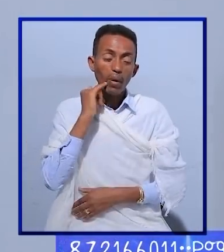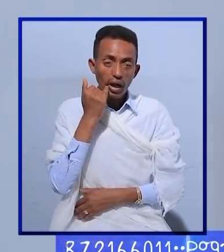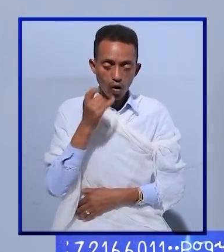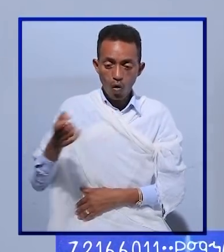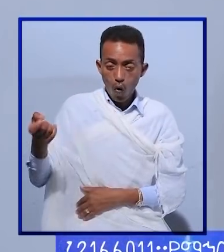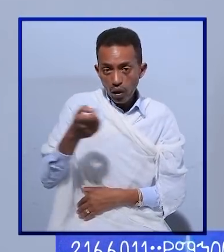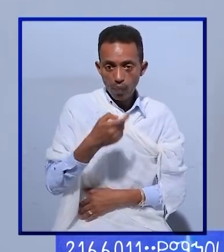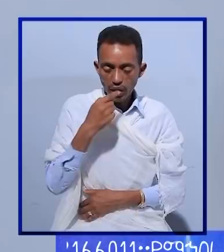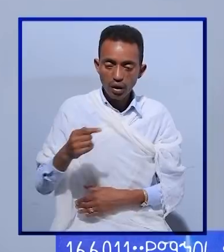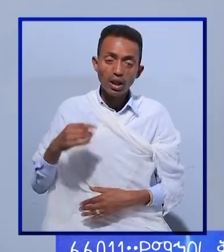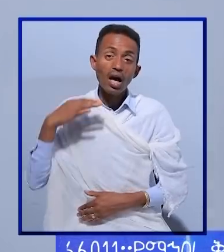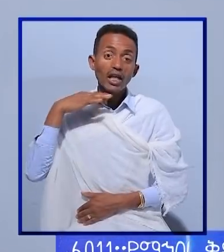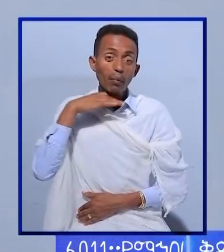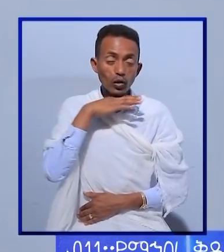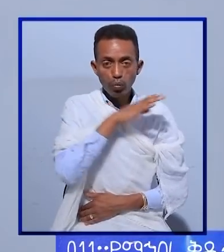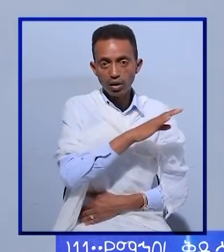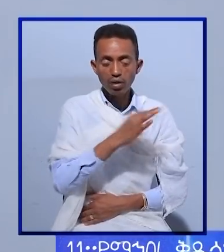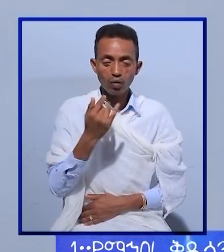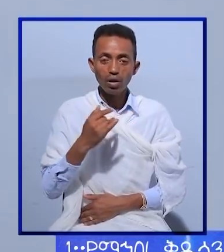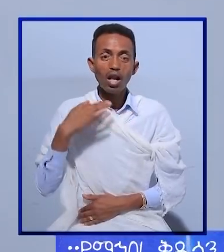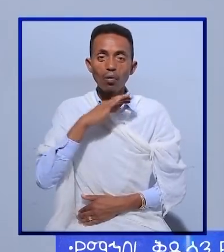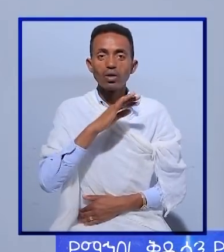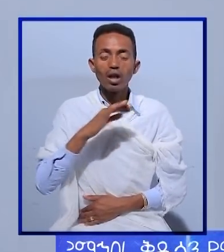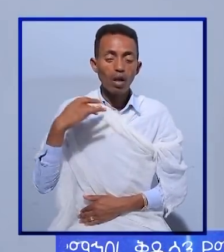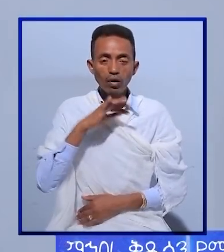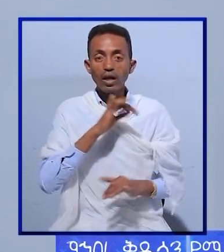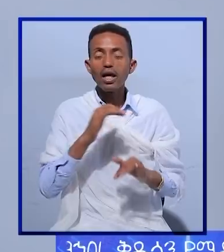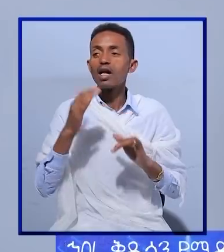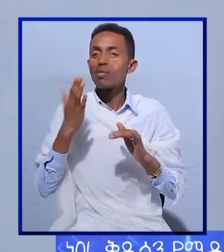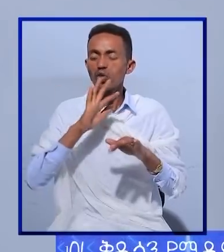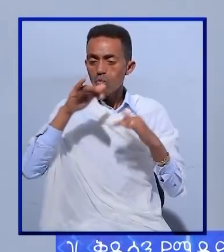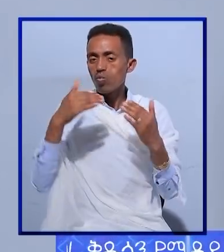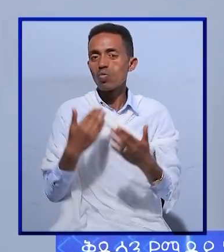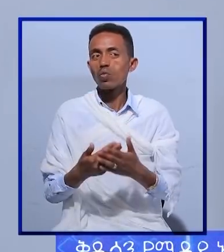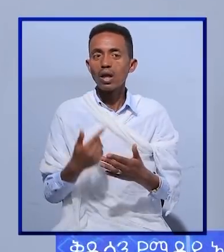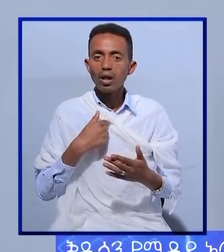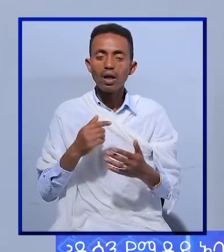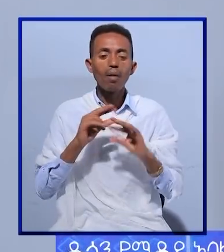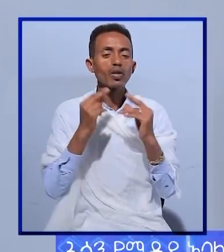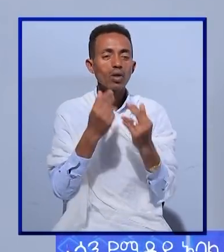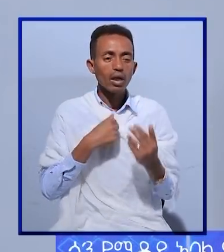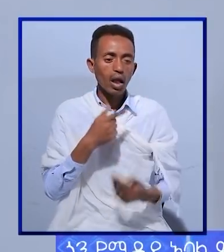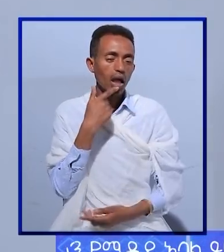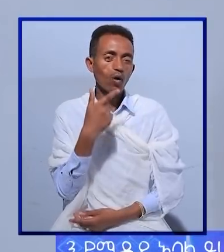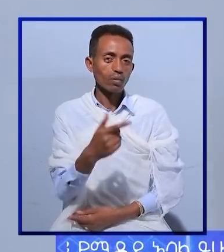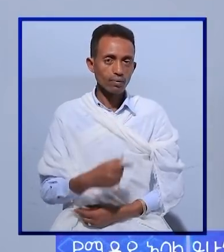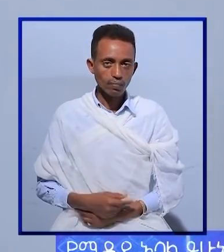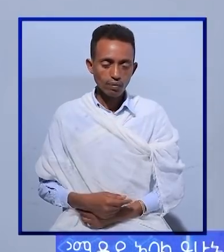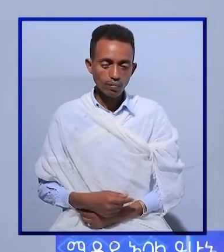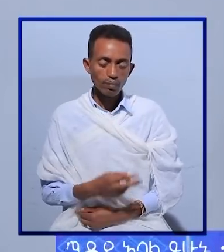በቅናት ሆም ብዬ እንዳበላሸውባት ያበላሸውባት እንደሚመስል ሁሉ ነገሩኝ